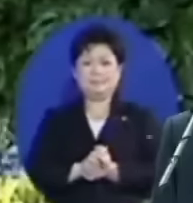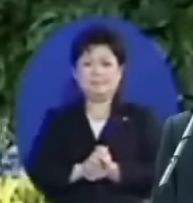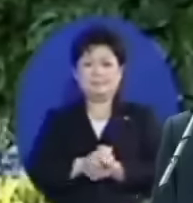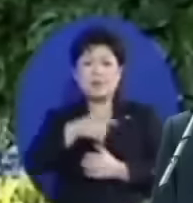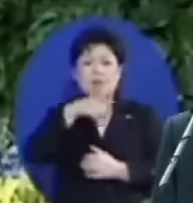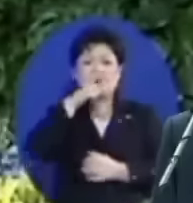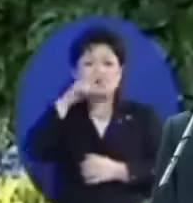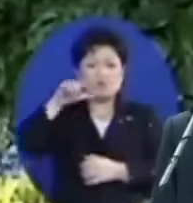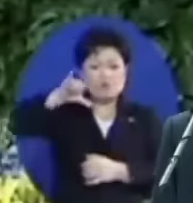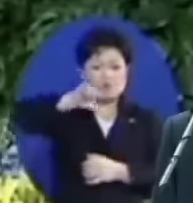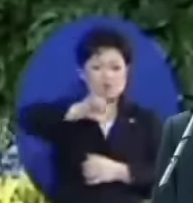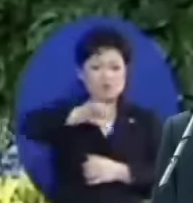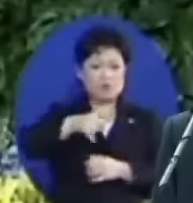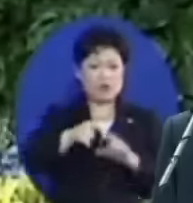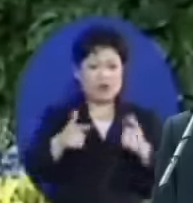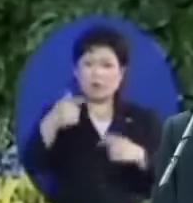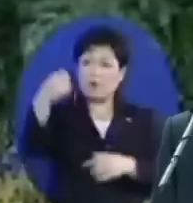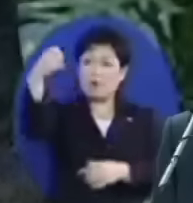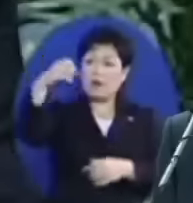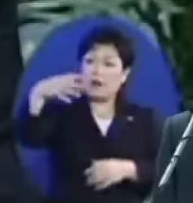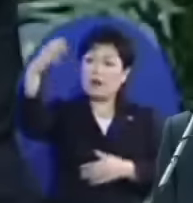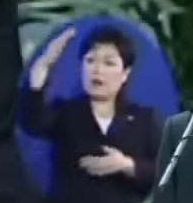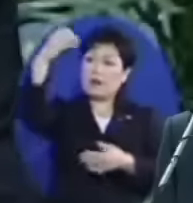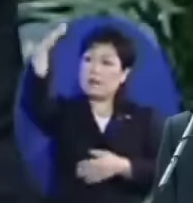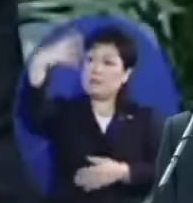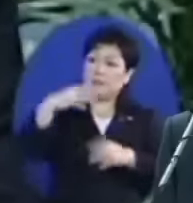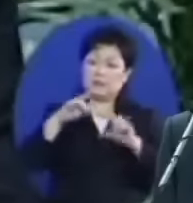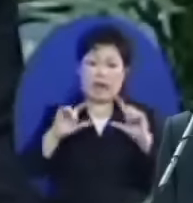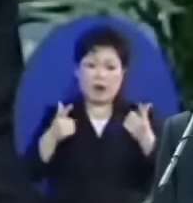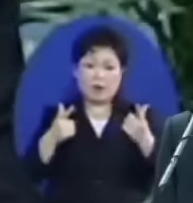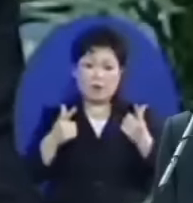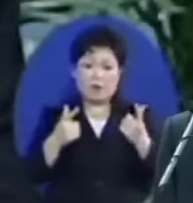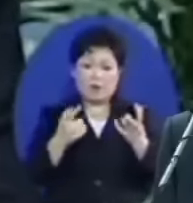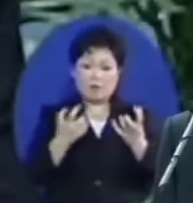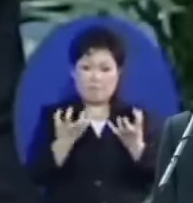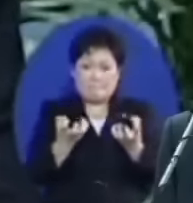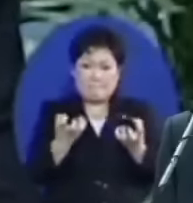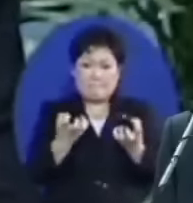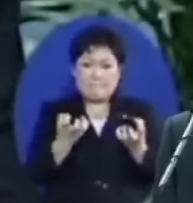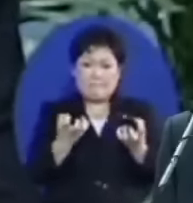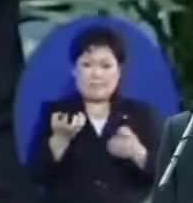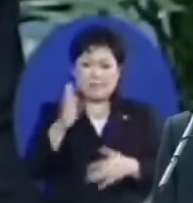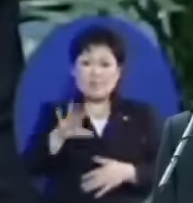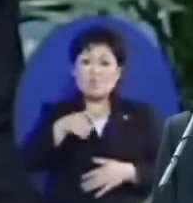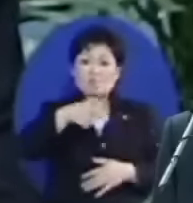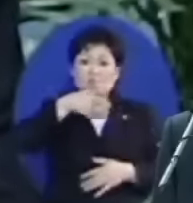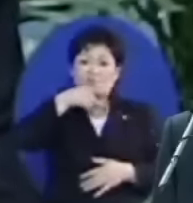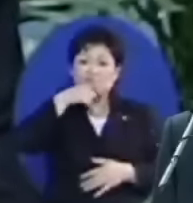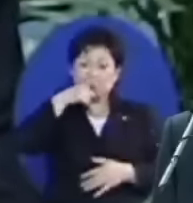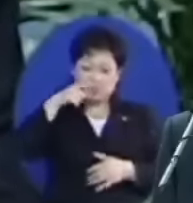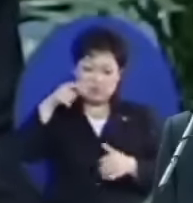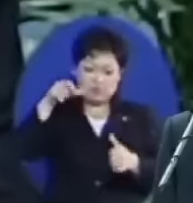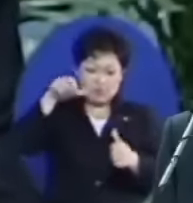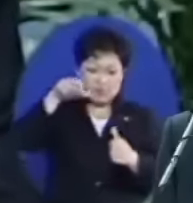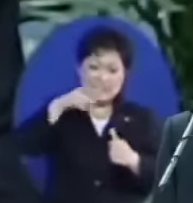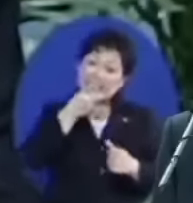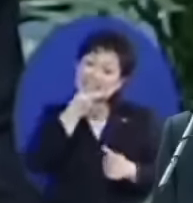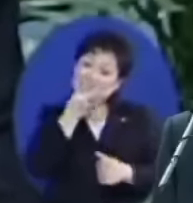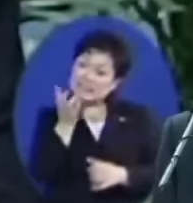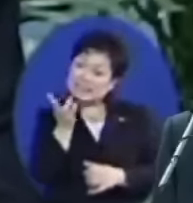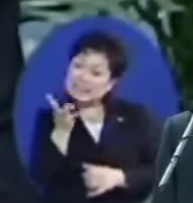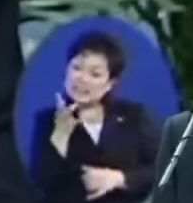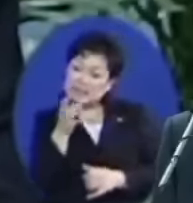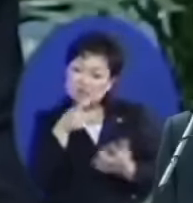물을 주지 않고 햇빛을 비추지 아니하니까 말라 빠질 수 있었지, 물을 주고 햇빛을 주니까